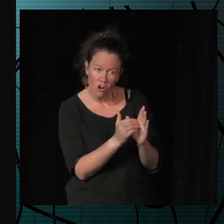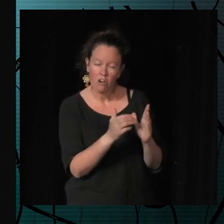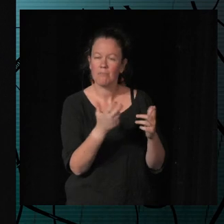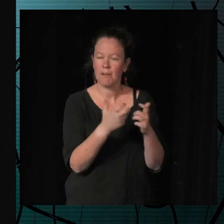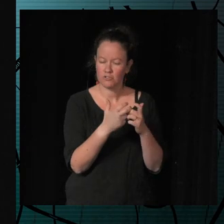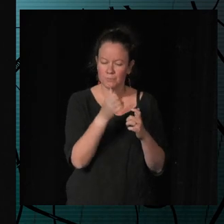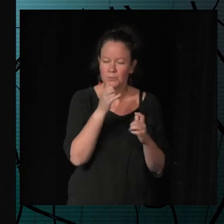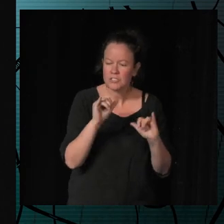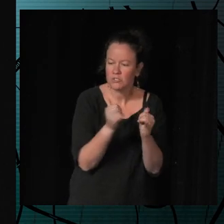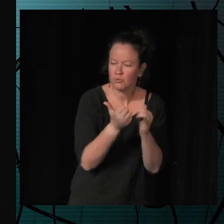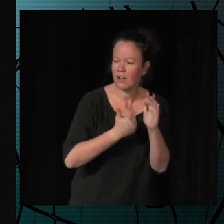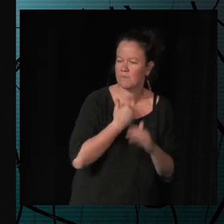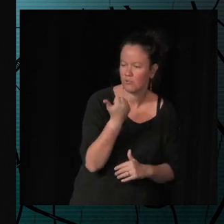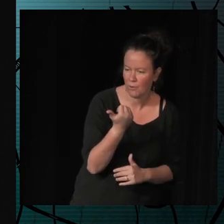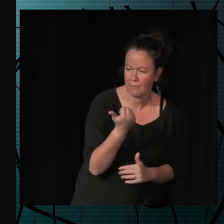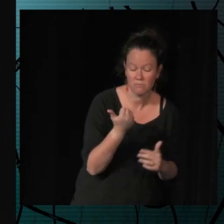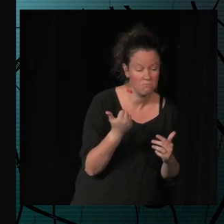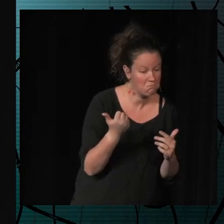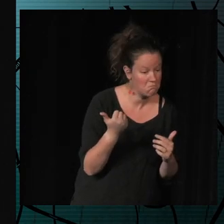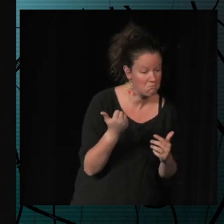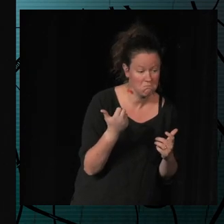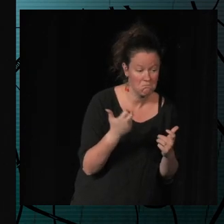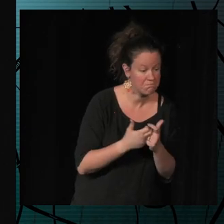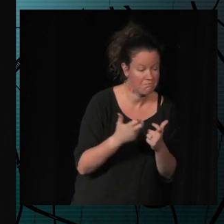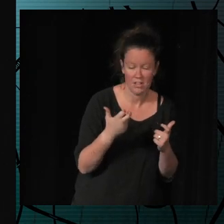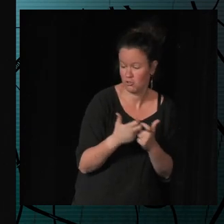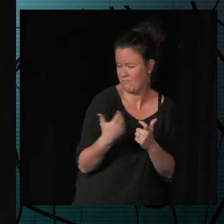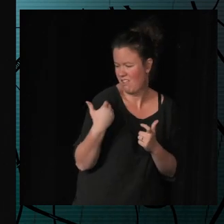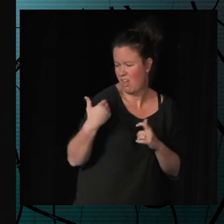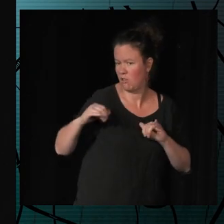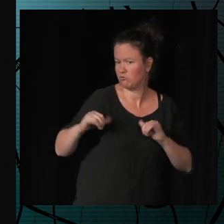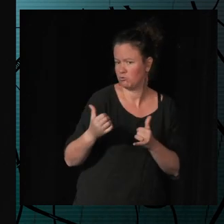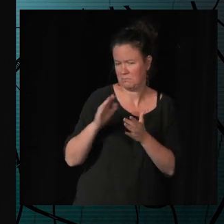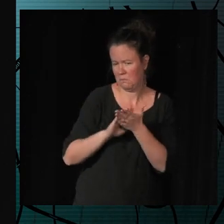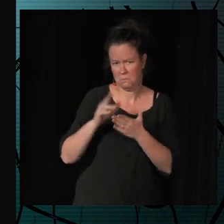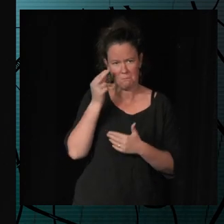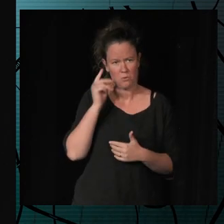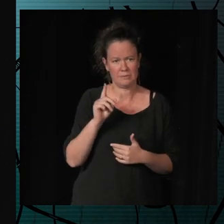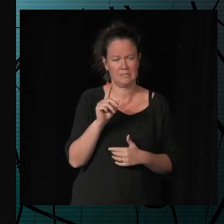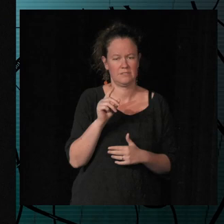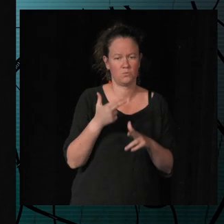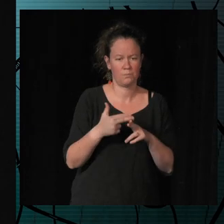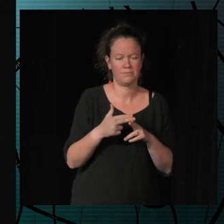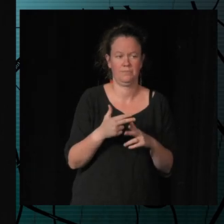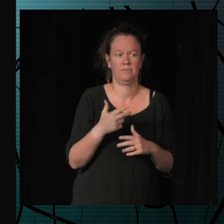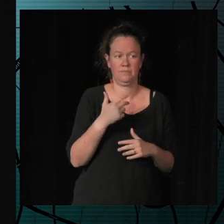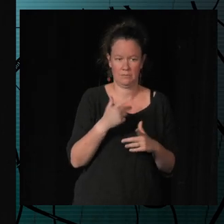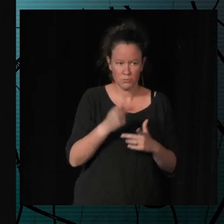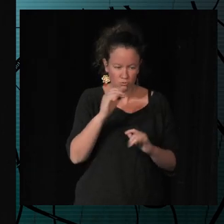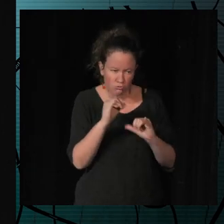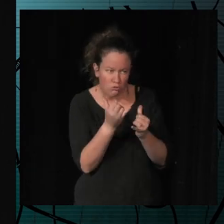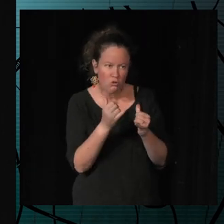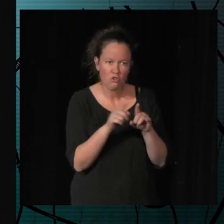comme le les dernières versions de unre engine ou où on a des des jeux qui vont user de de lumière hyper naturaliste et